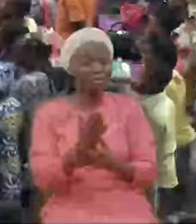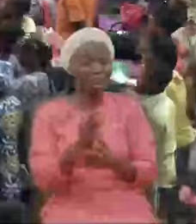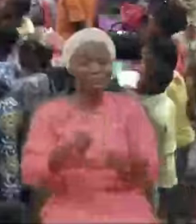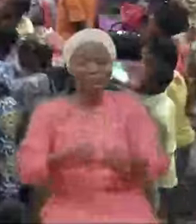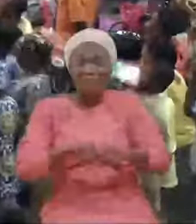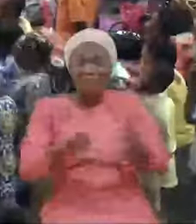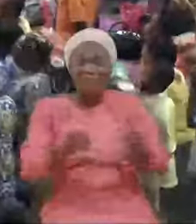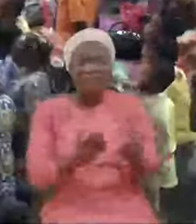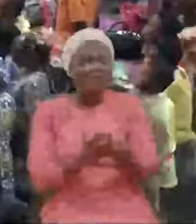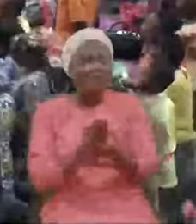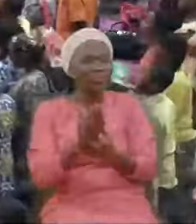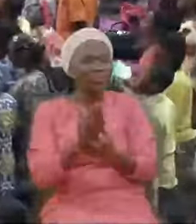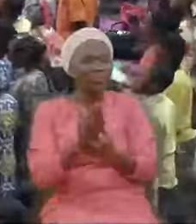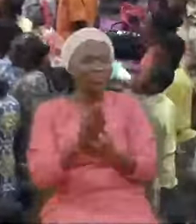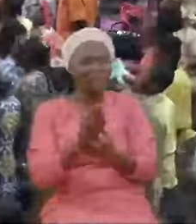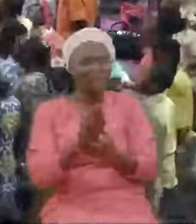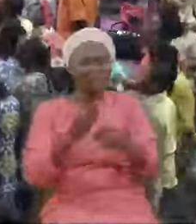La percée. Il